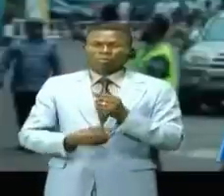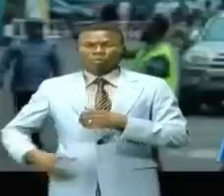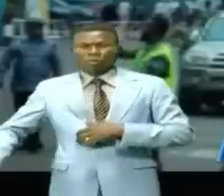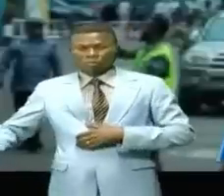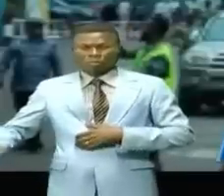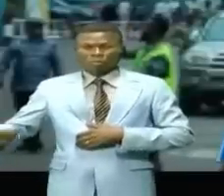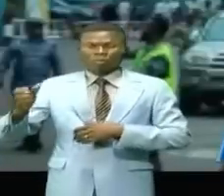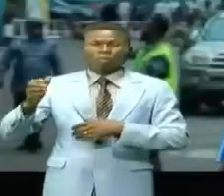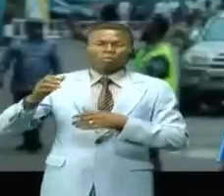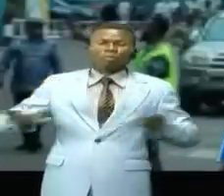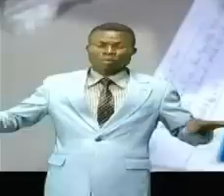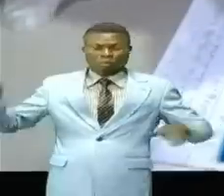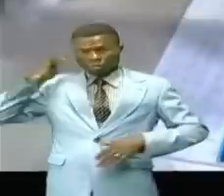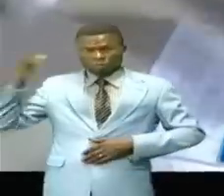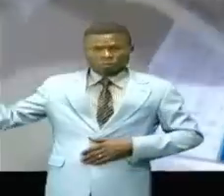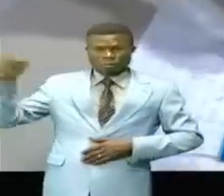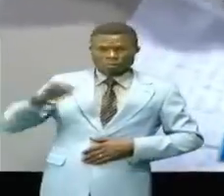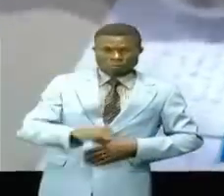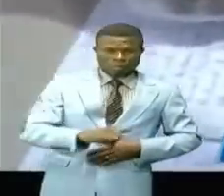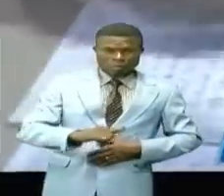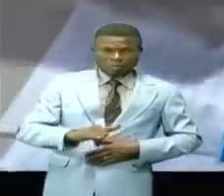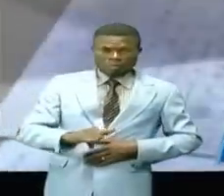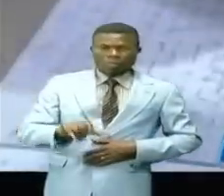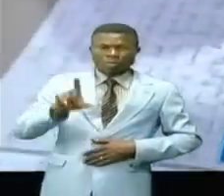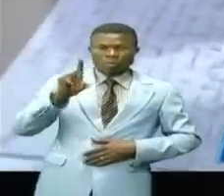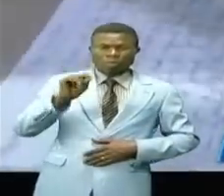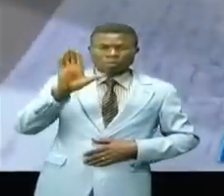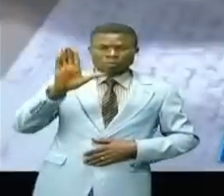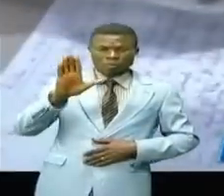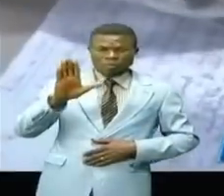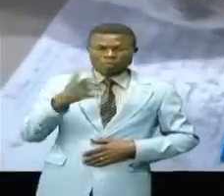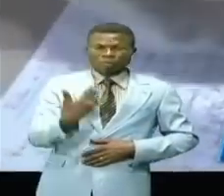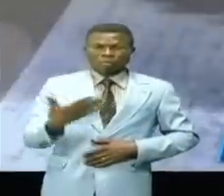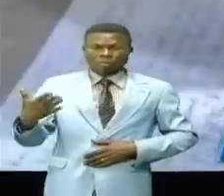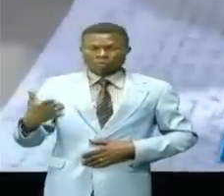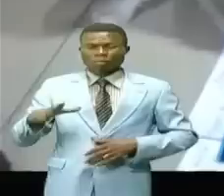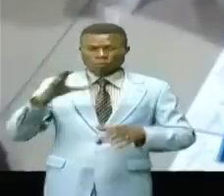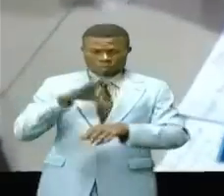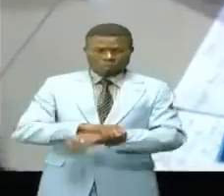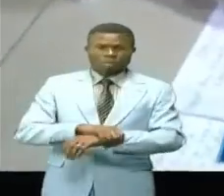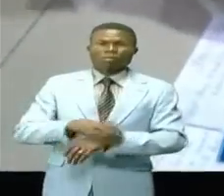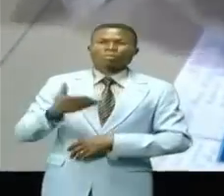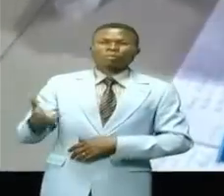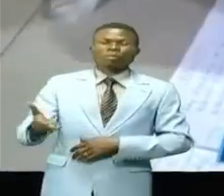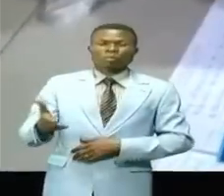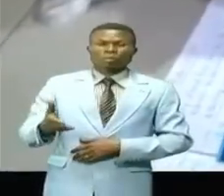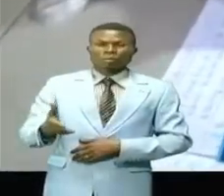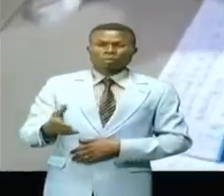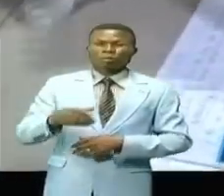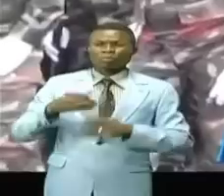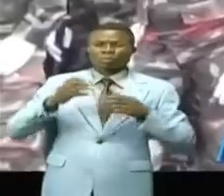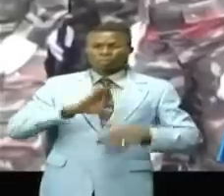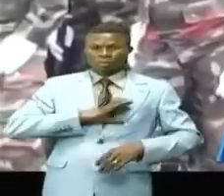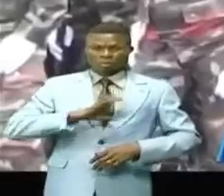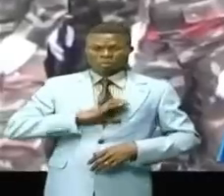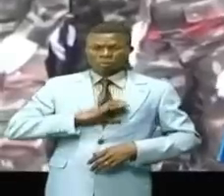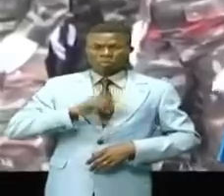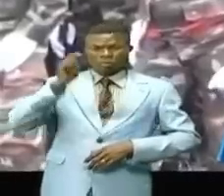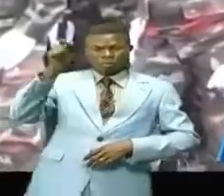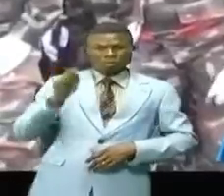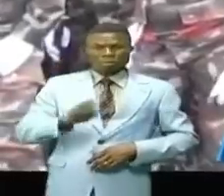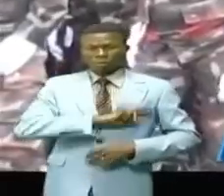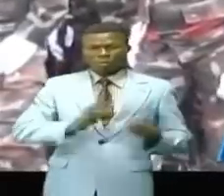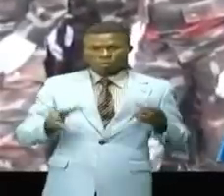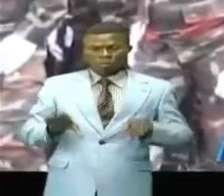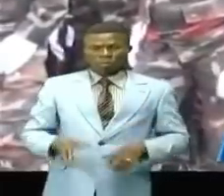le ramenant à Kinshasa, seuls 25 petits colis ont été récupérés de leur ventre par le service de renseignement des forces armées de la